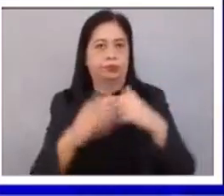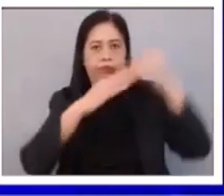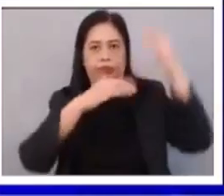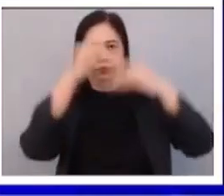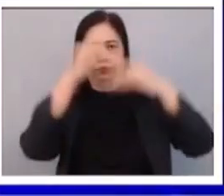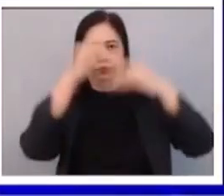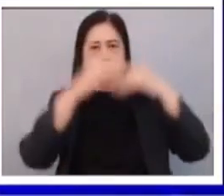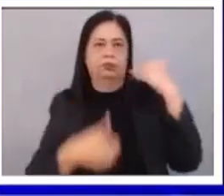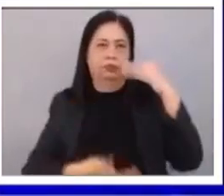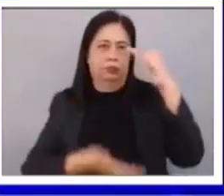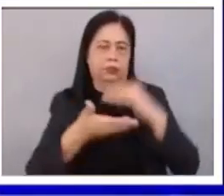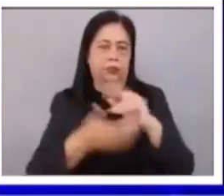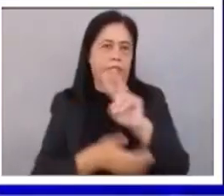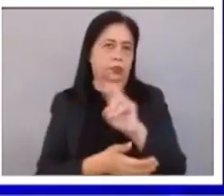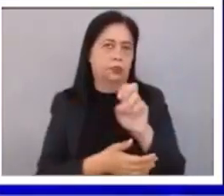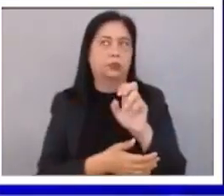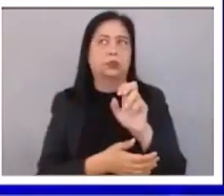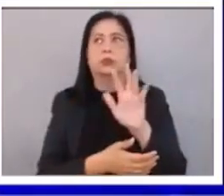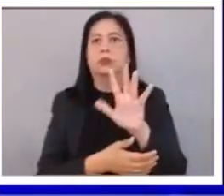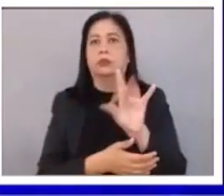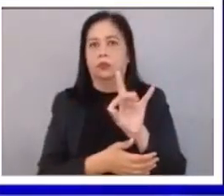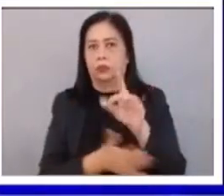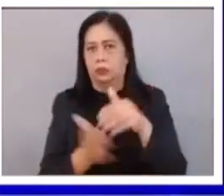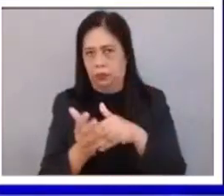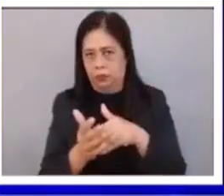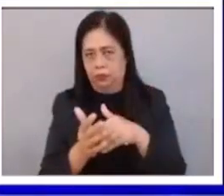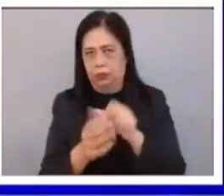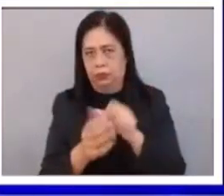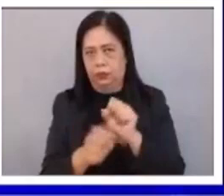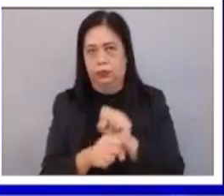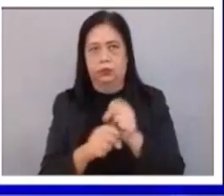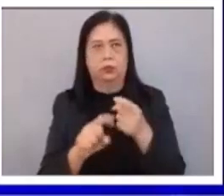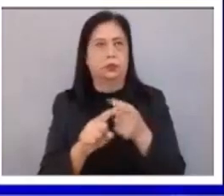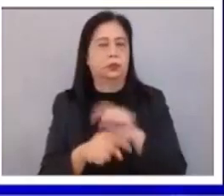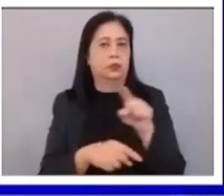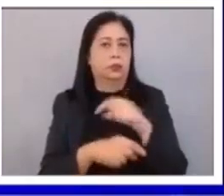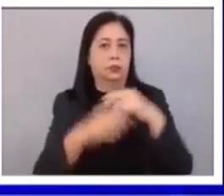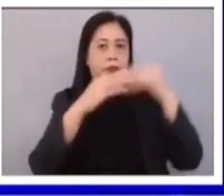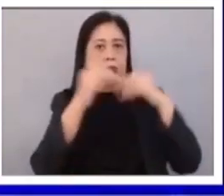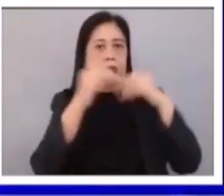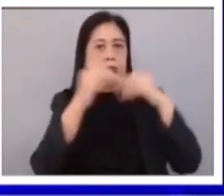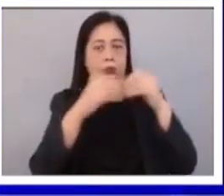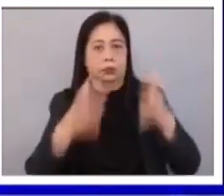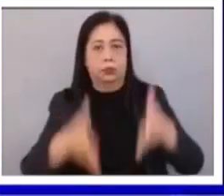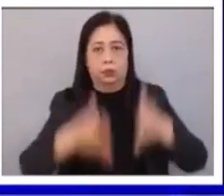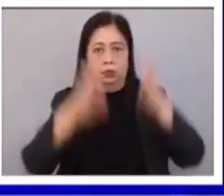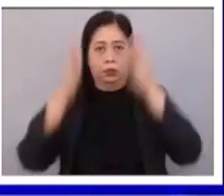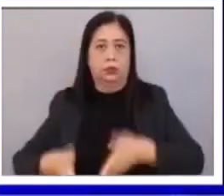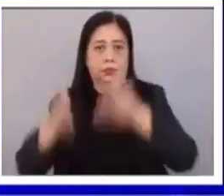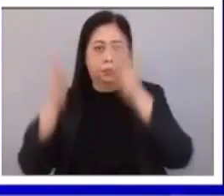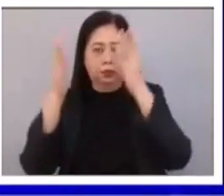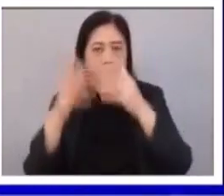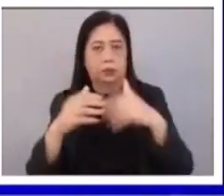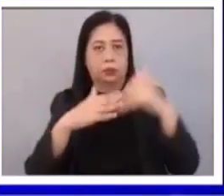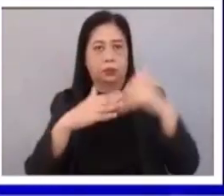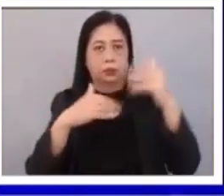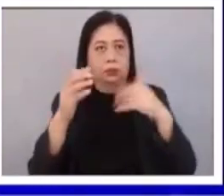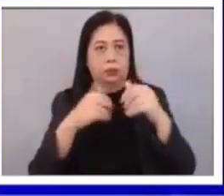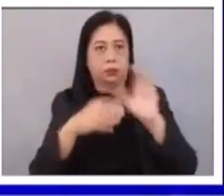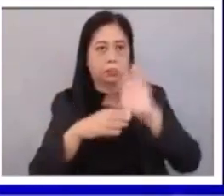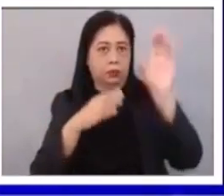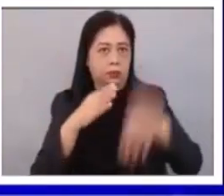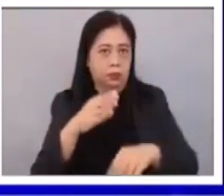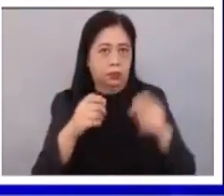na 258,000. Mula naman sa construction of buildings at building completion and